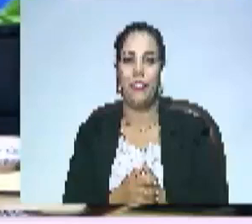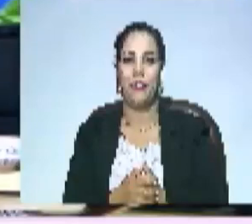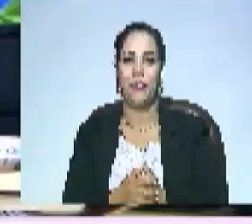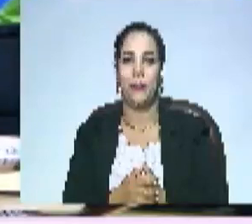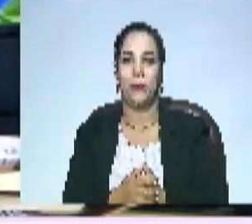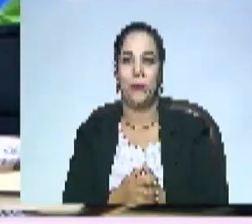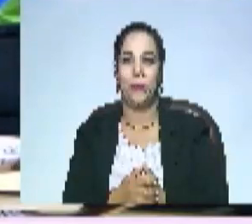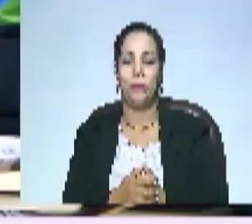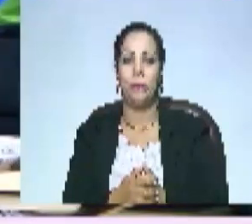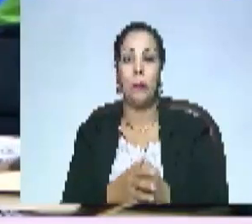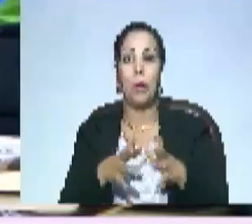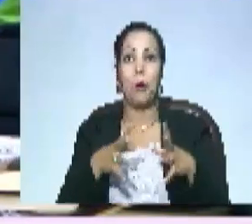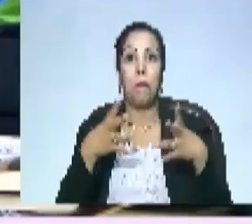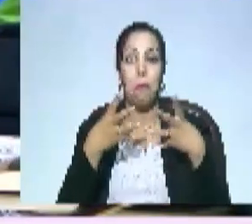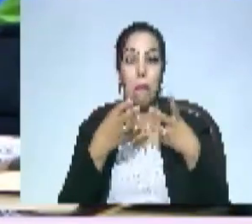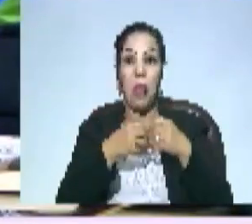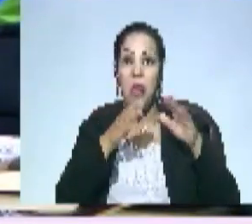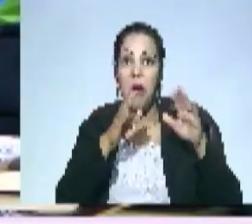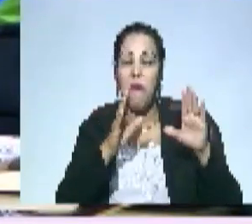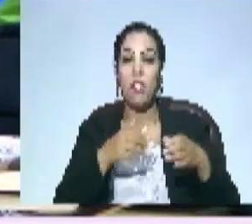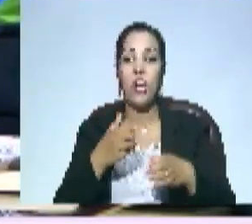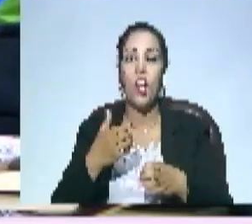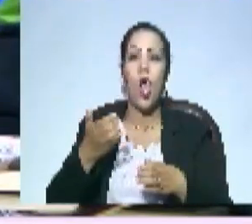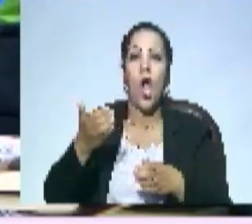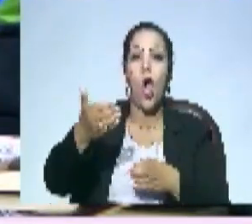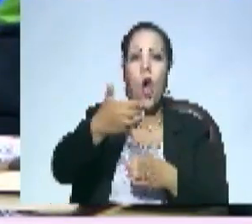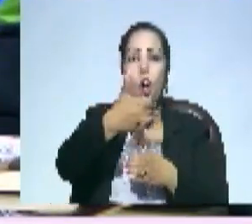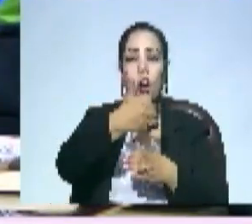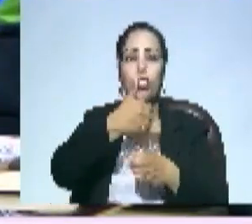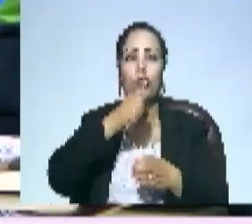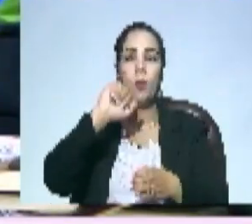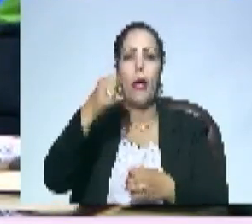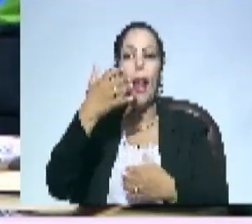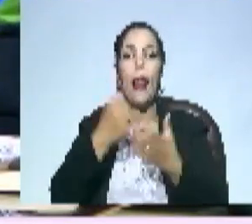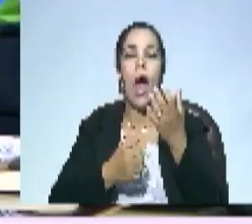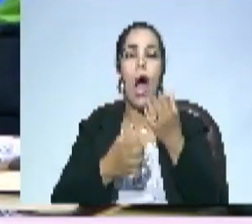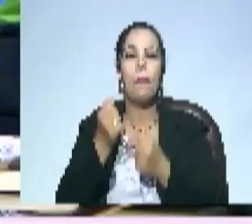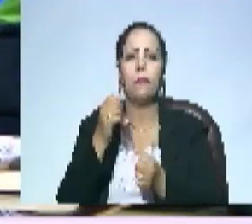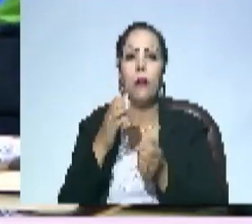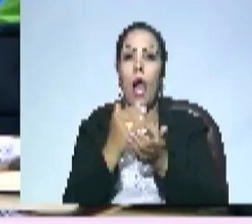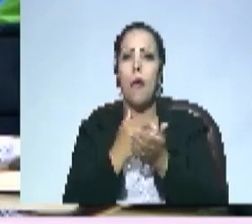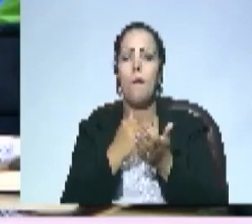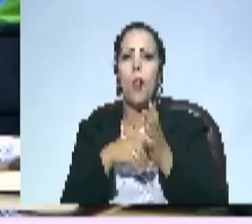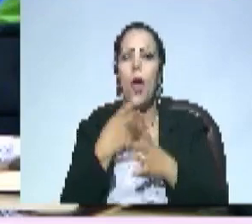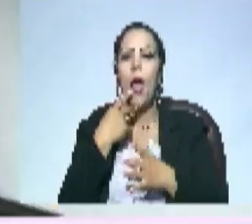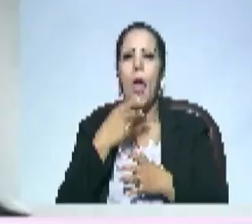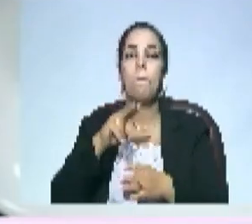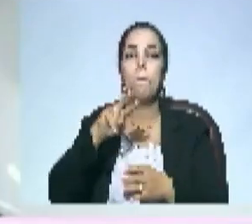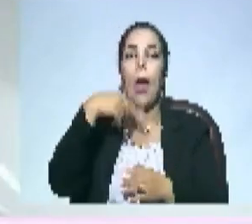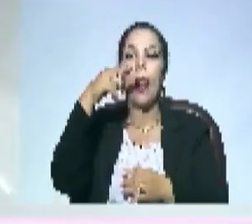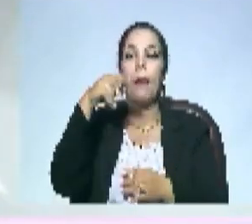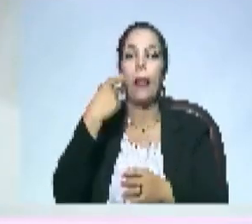دلوقتي معانا القشطه اللي احنا كنا عملناها قبل الحلقه عباره عن ايه مهلبيه